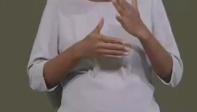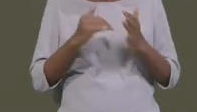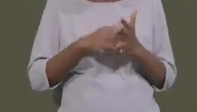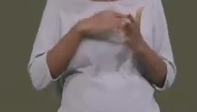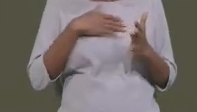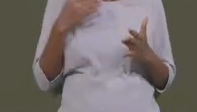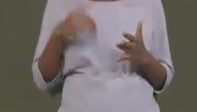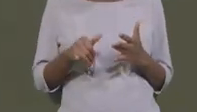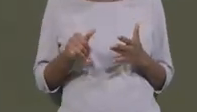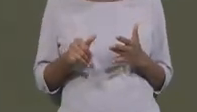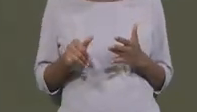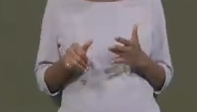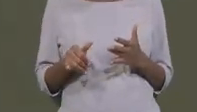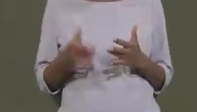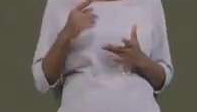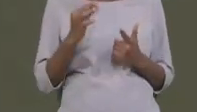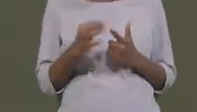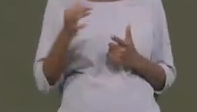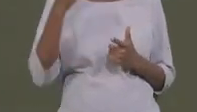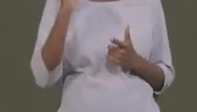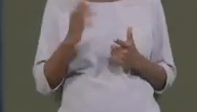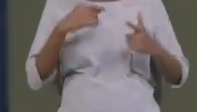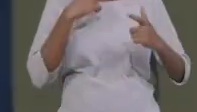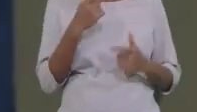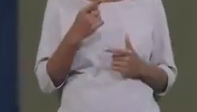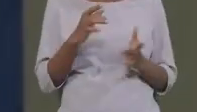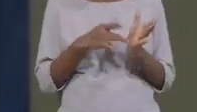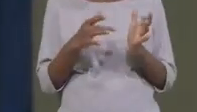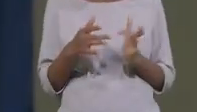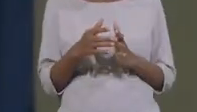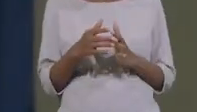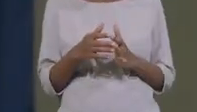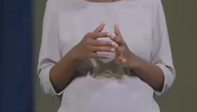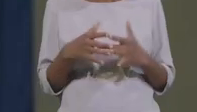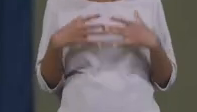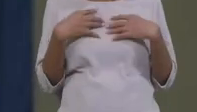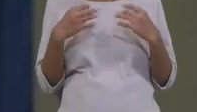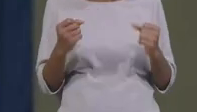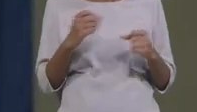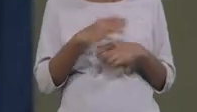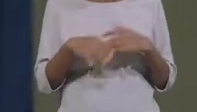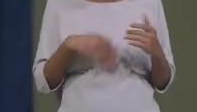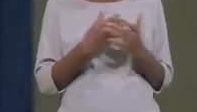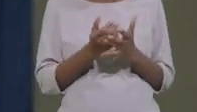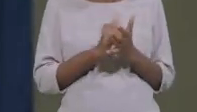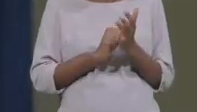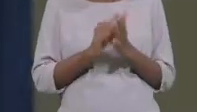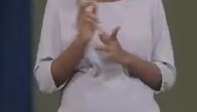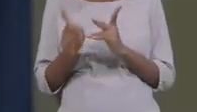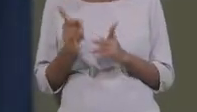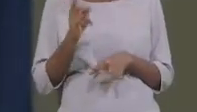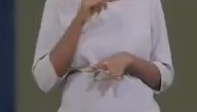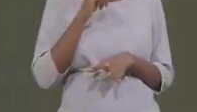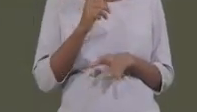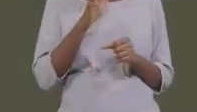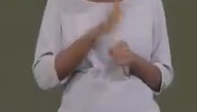nés de nouveau. Cependant, la parole de Dieu dit, Jésus a guéri tous